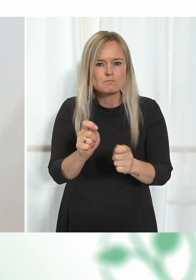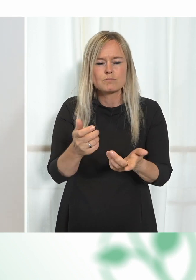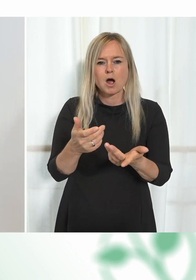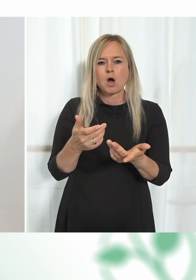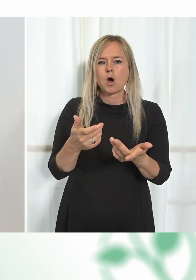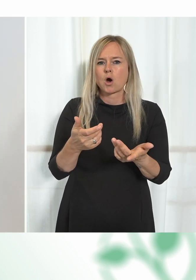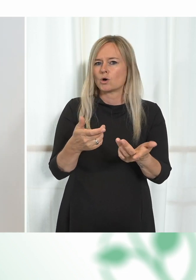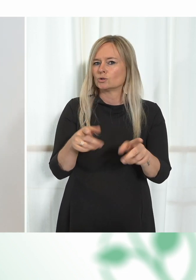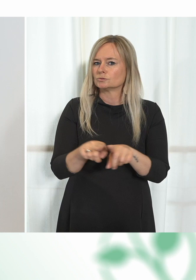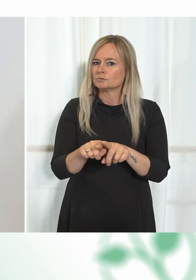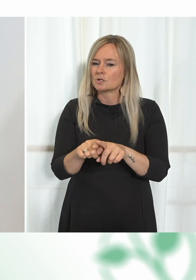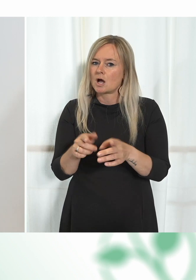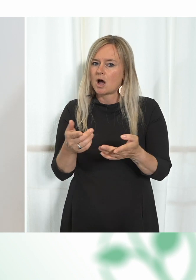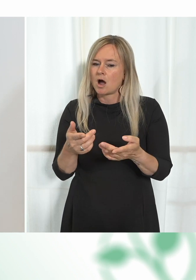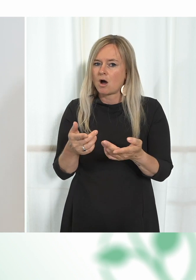dazu sagen.